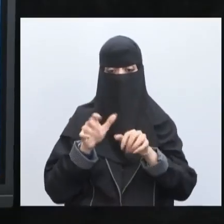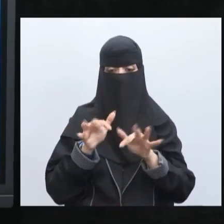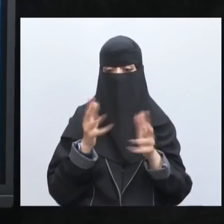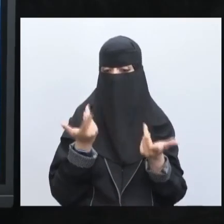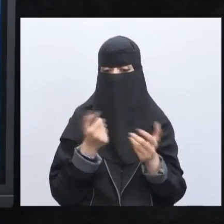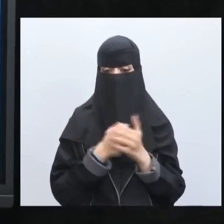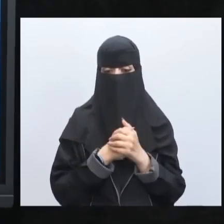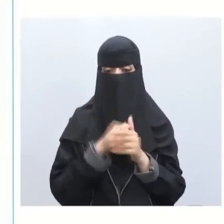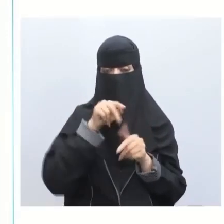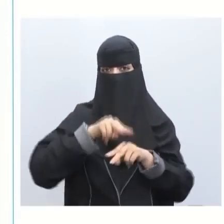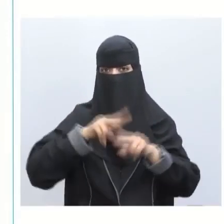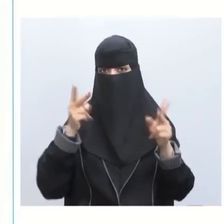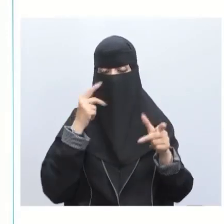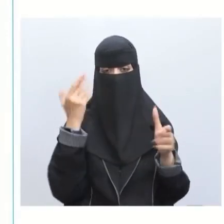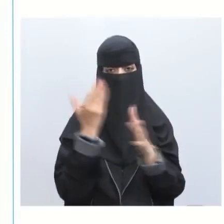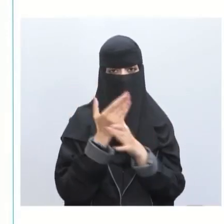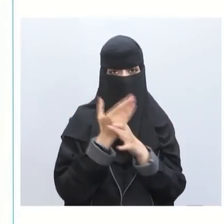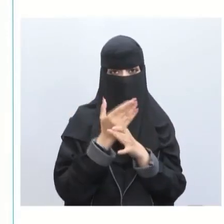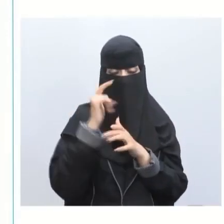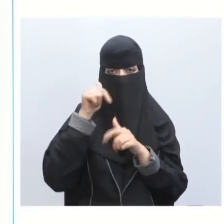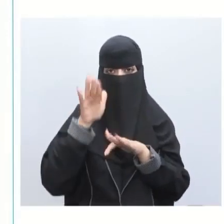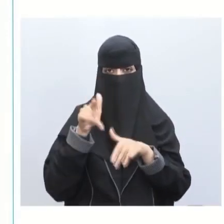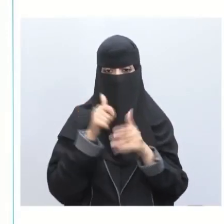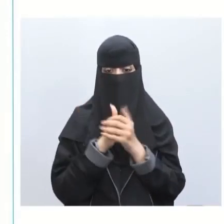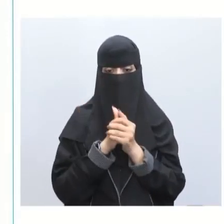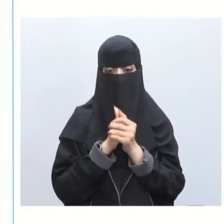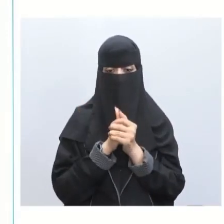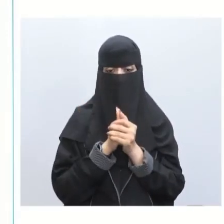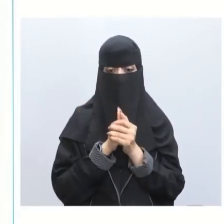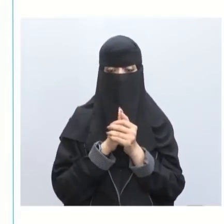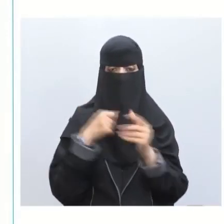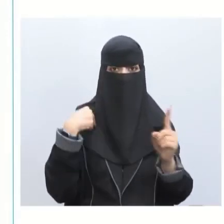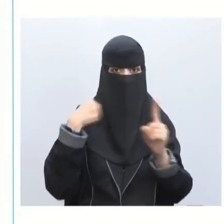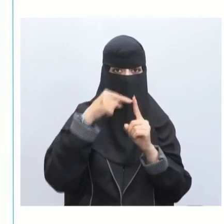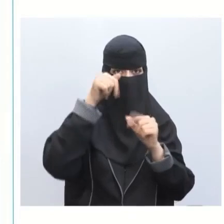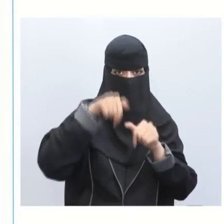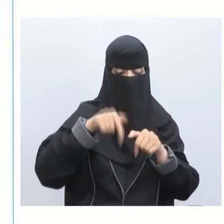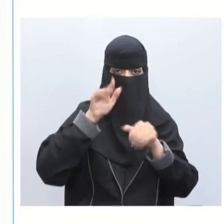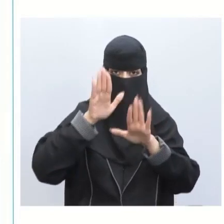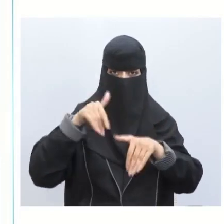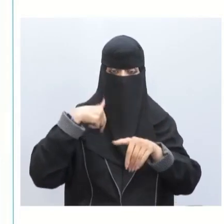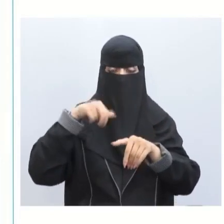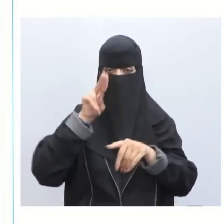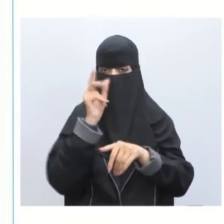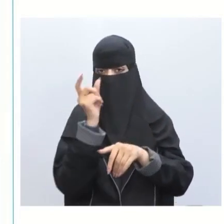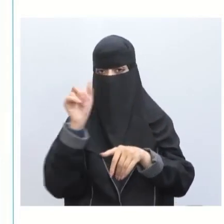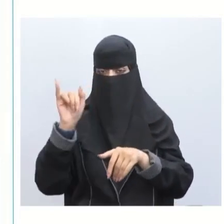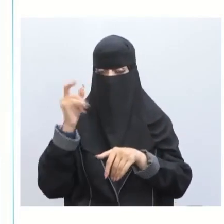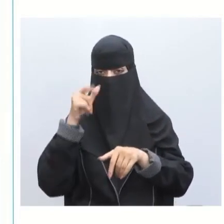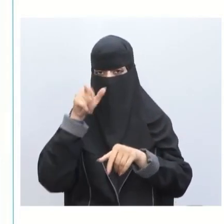التنمر تختلف الاسباب والدوافع لحدوث التنمر الالكتروني